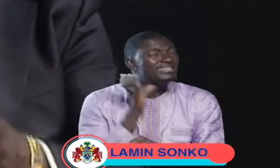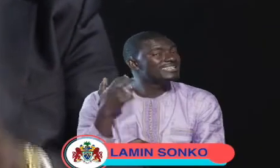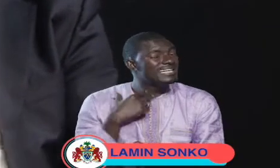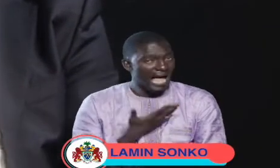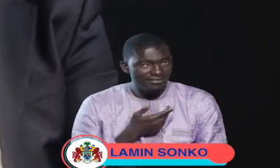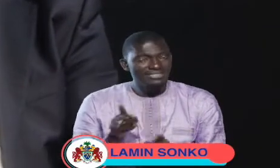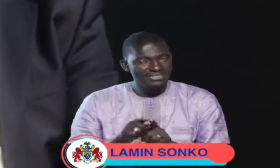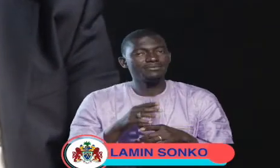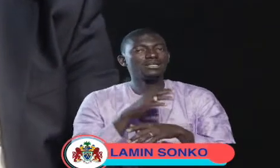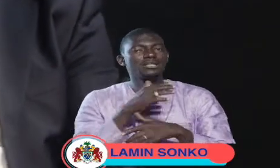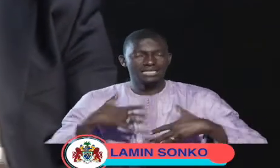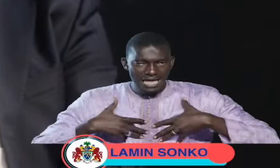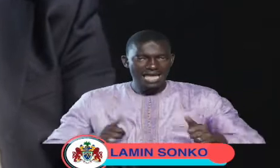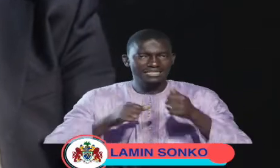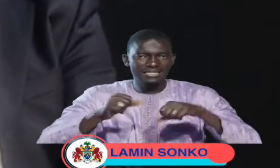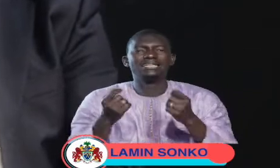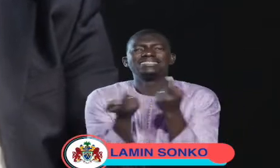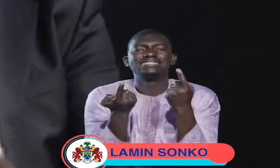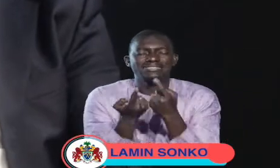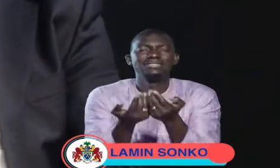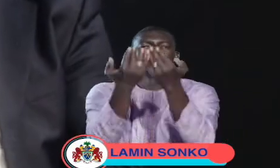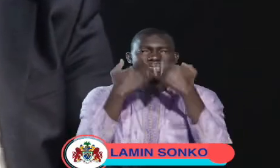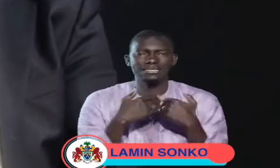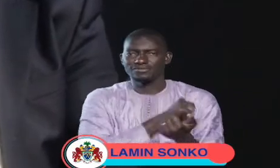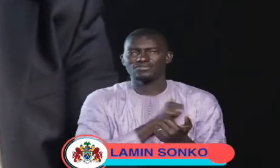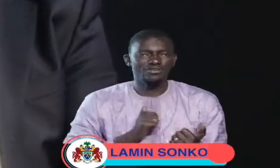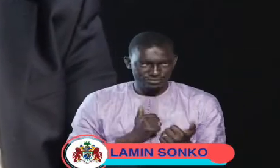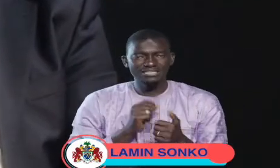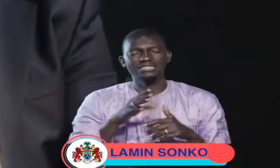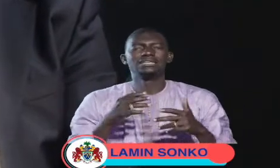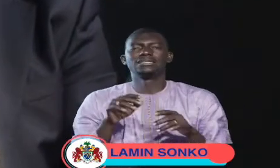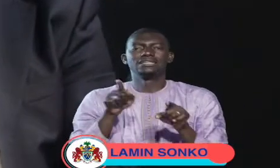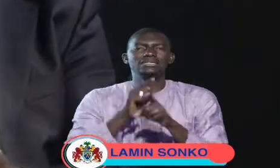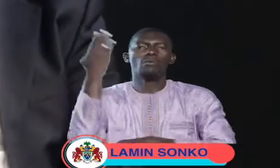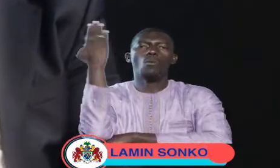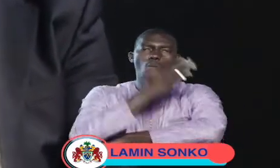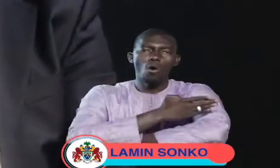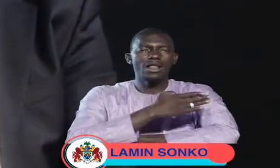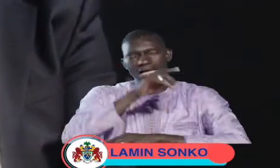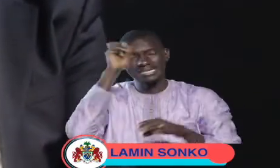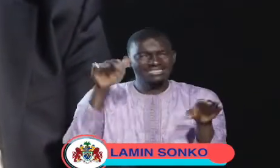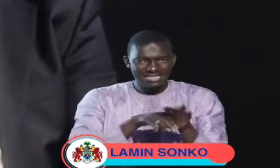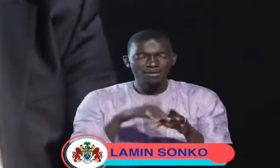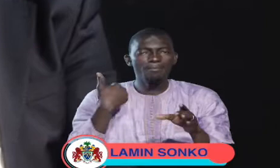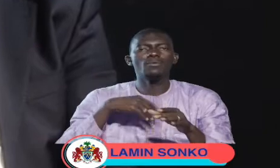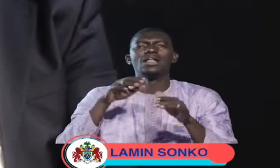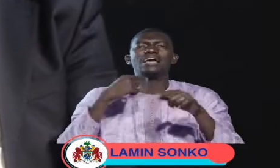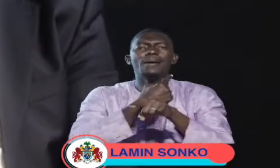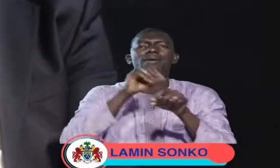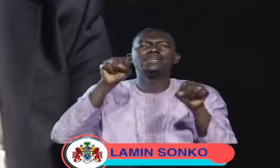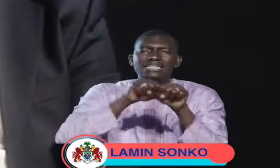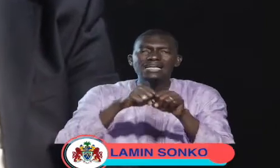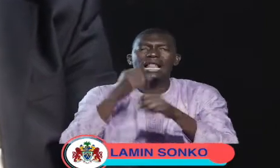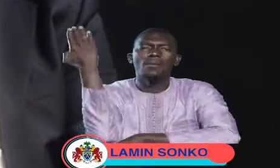nam jarekenda bunda yam mako jorangol to yam mako den ko mi an ko ko na bodal no bod officer mi an ko ka point of entry